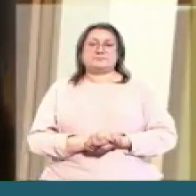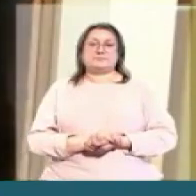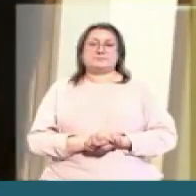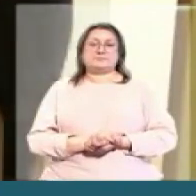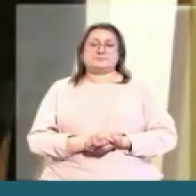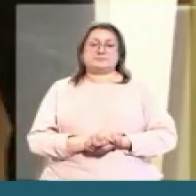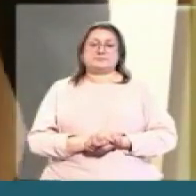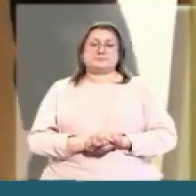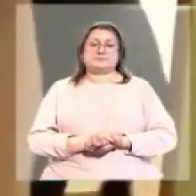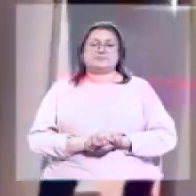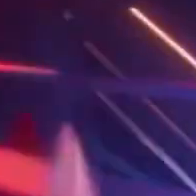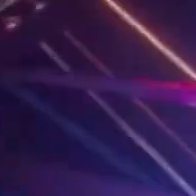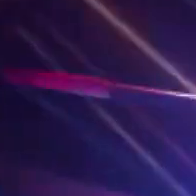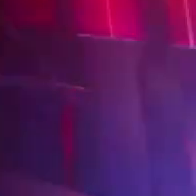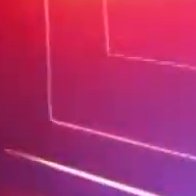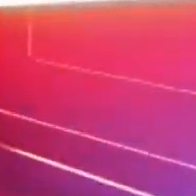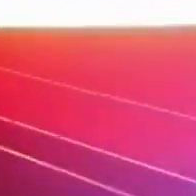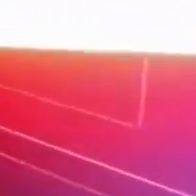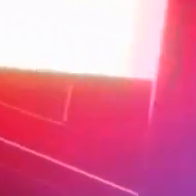Султанов, телеканал Костанай.